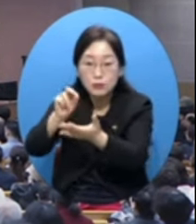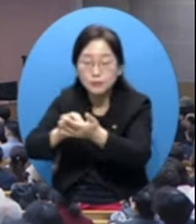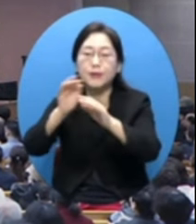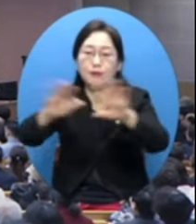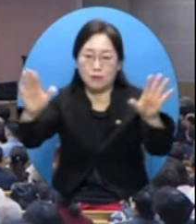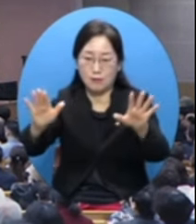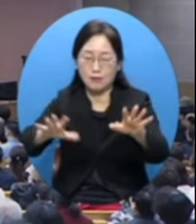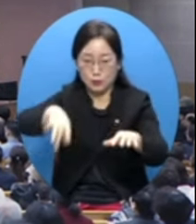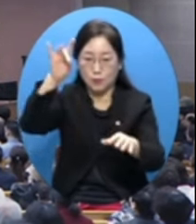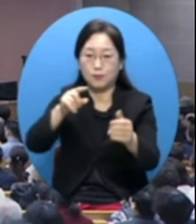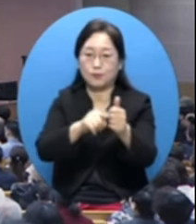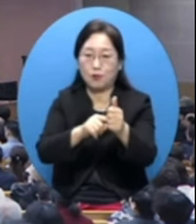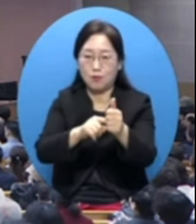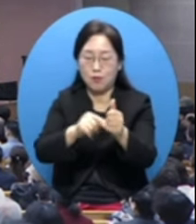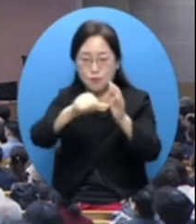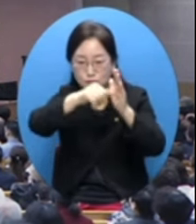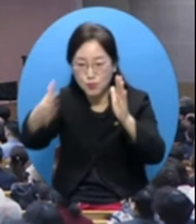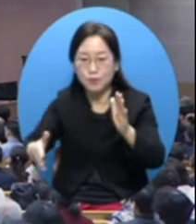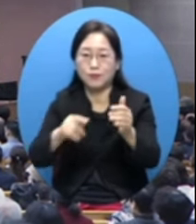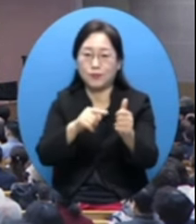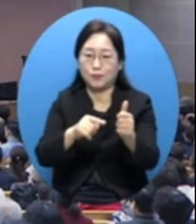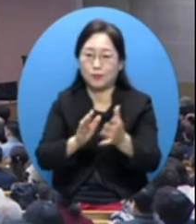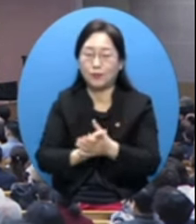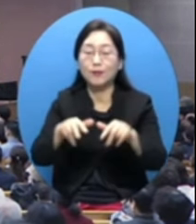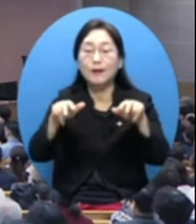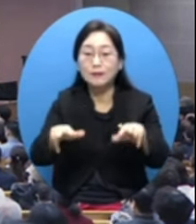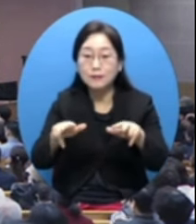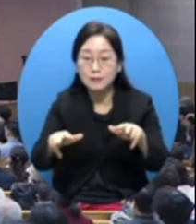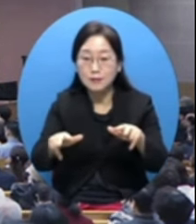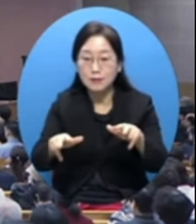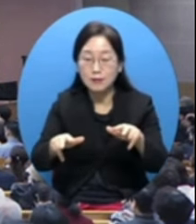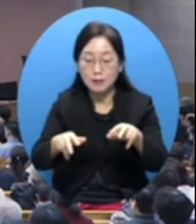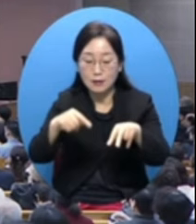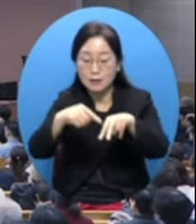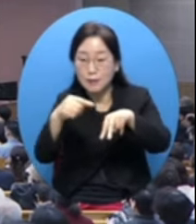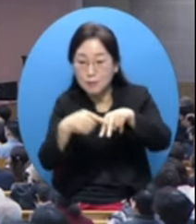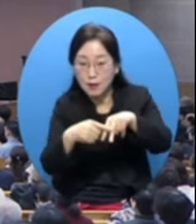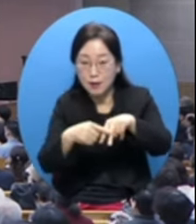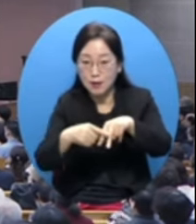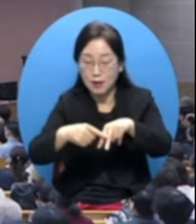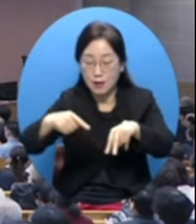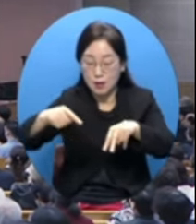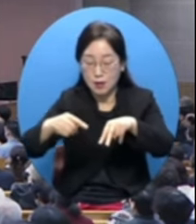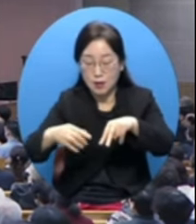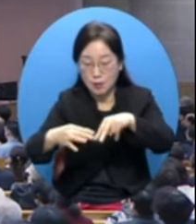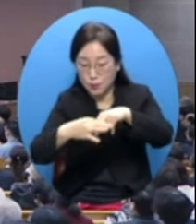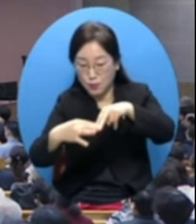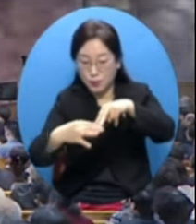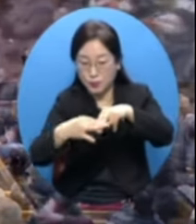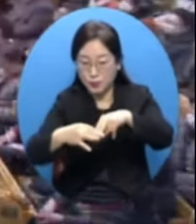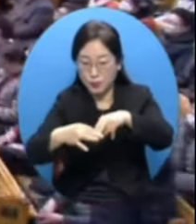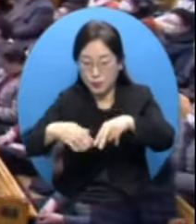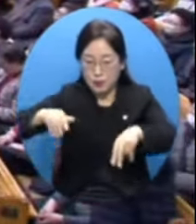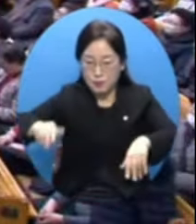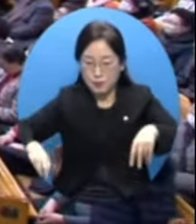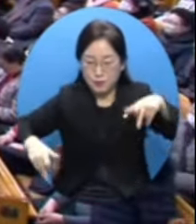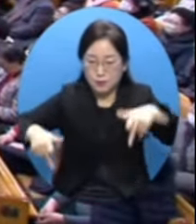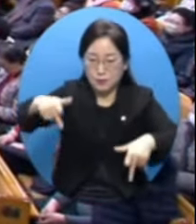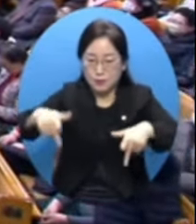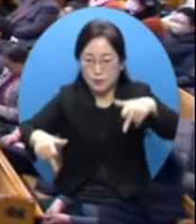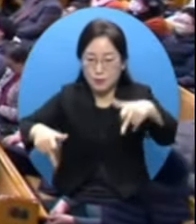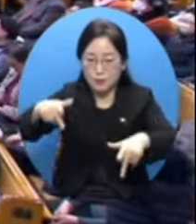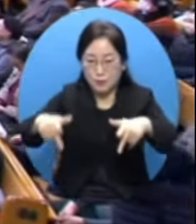세계적인 수학자 반열에 오르게 되었고 지금 양발에 보조기를 차고 목발을 짚어하며 오래 서 있게 오래서